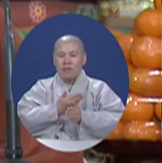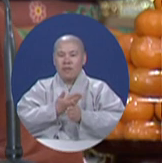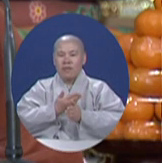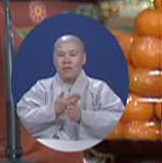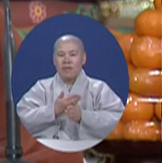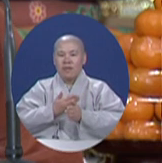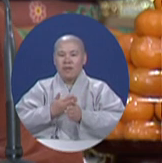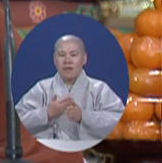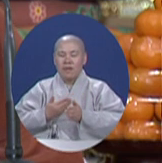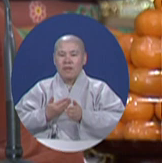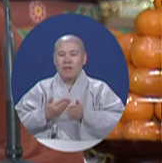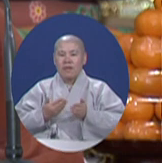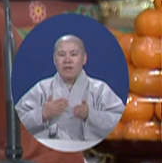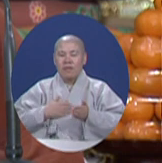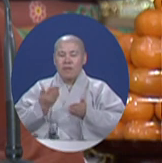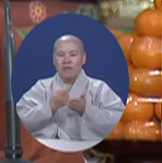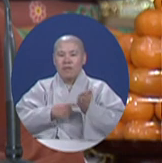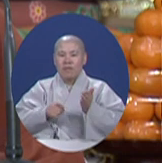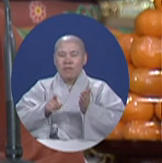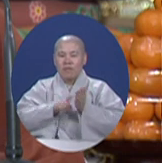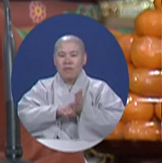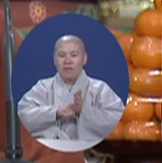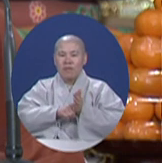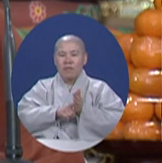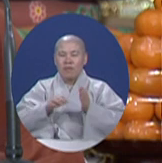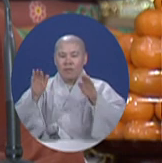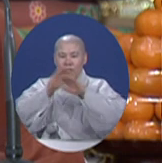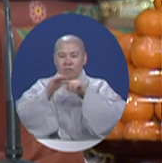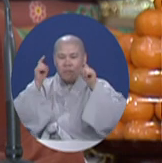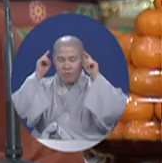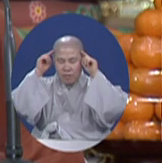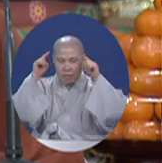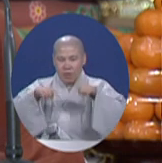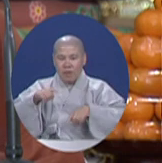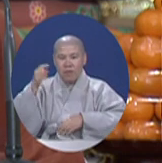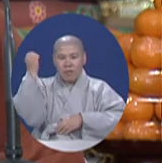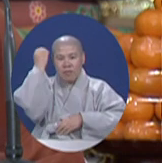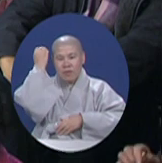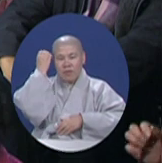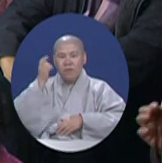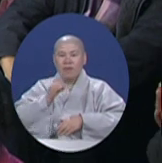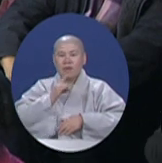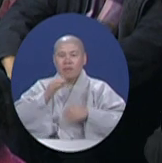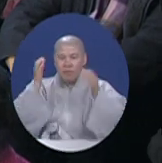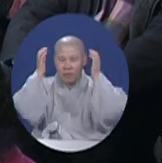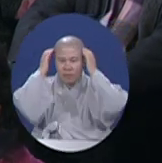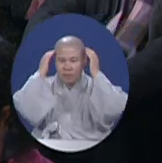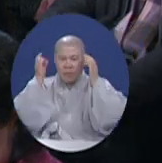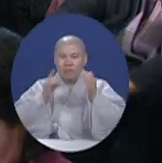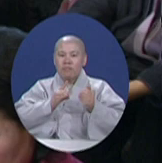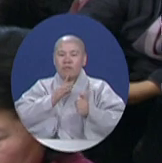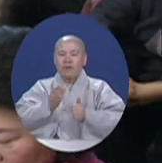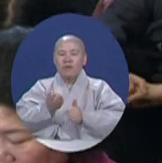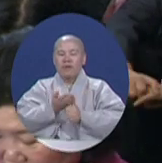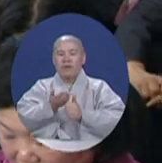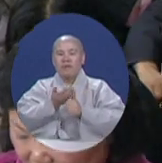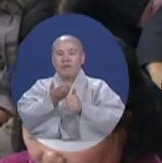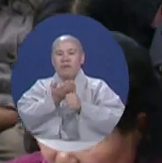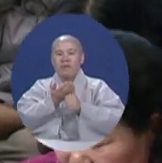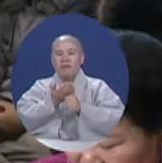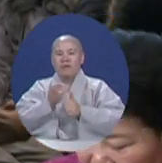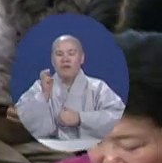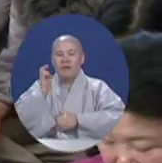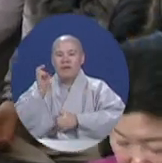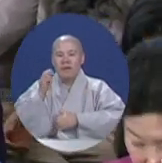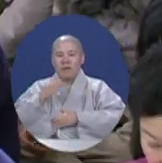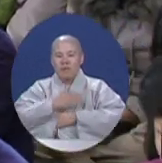위해서 무명 번뇌만 키우는구나. 이런 법문을 하셨어요. 그러니까